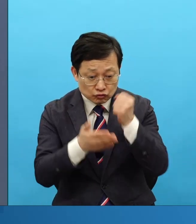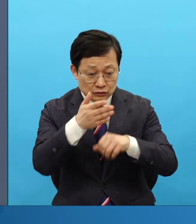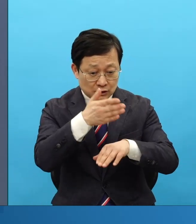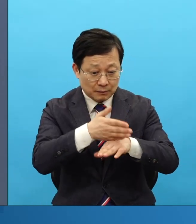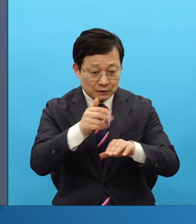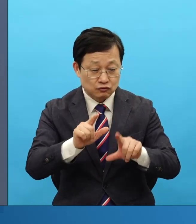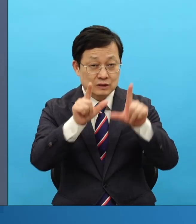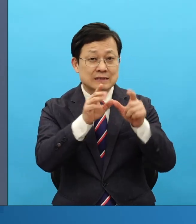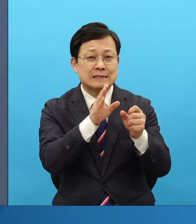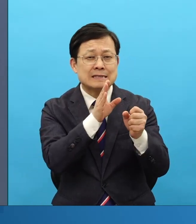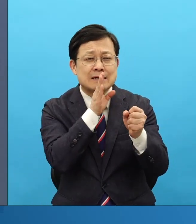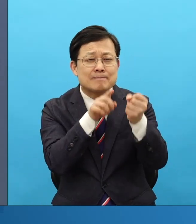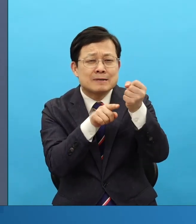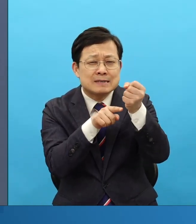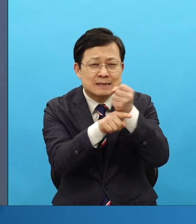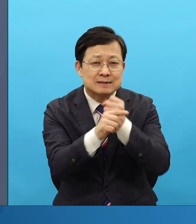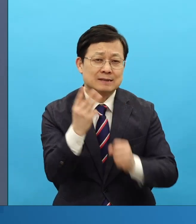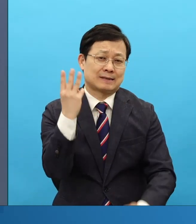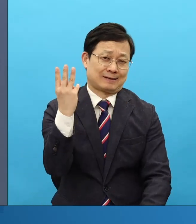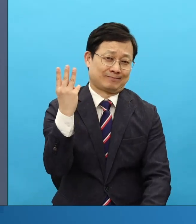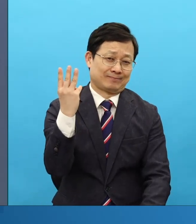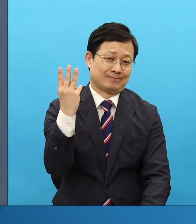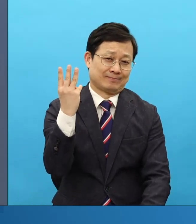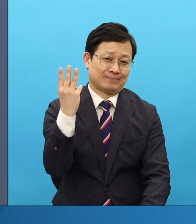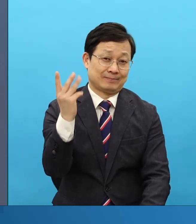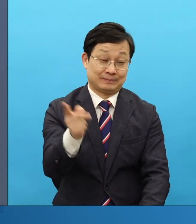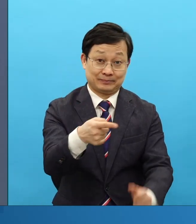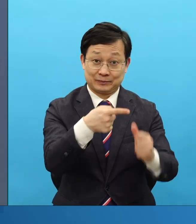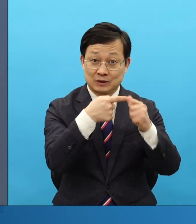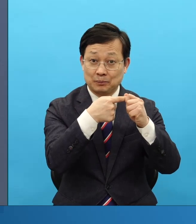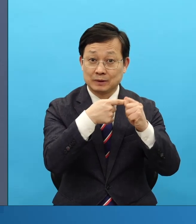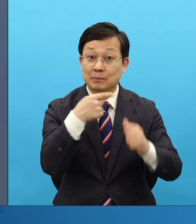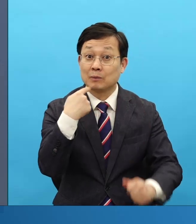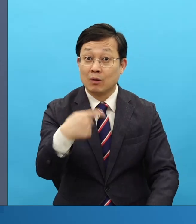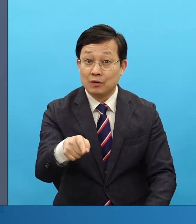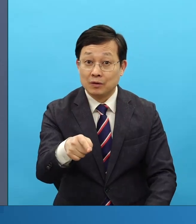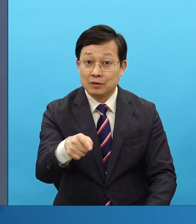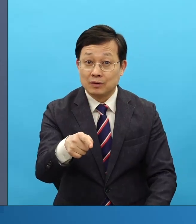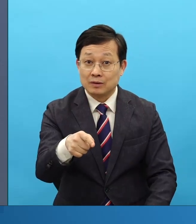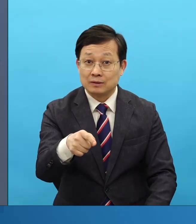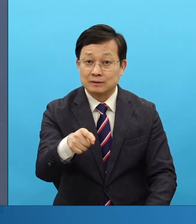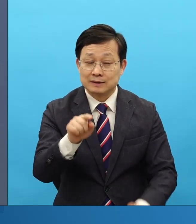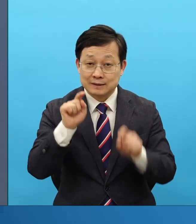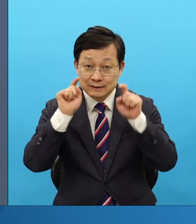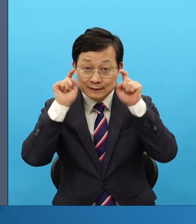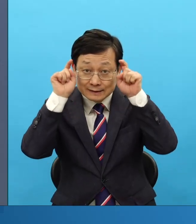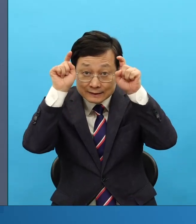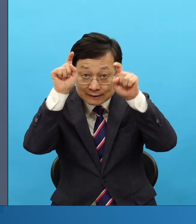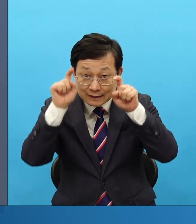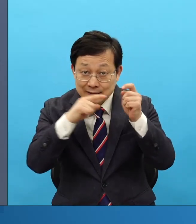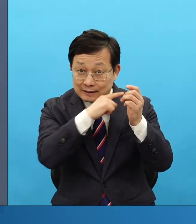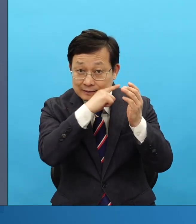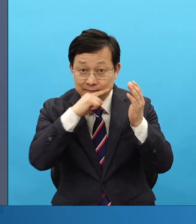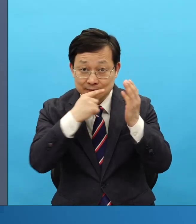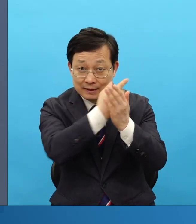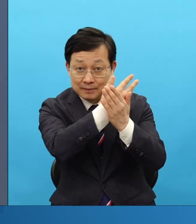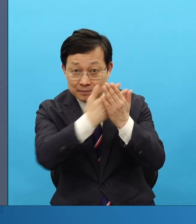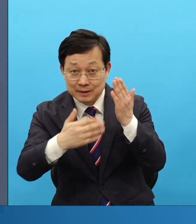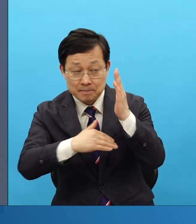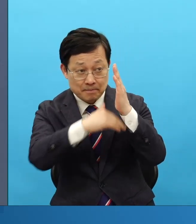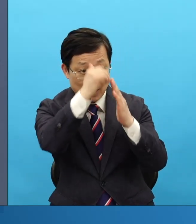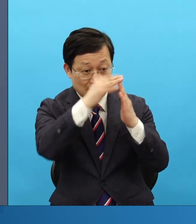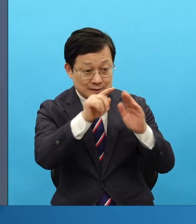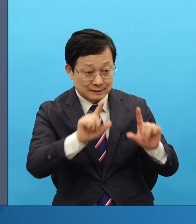three essences to the feast of Thanksgiving. 그 첫째가 뭔가 하니까 양의 피 바른 날 애굽에서